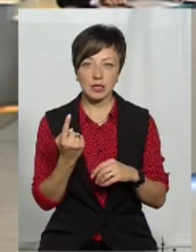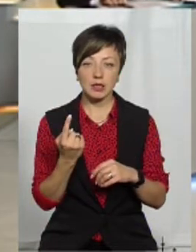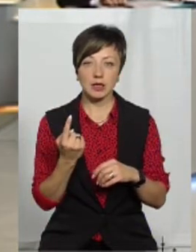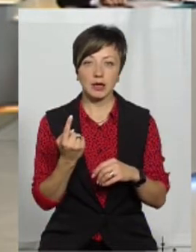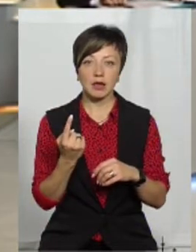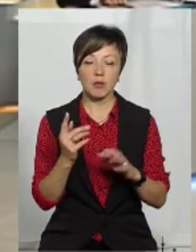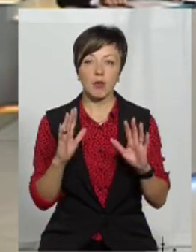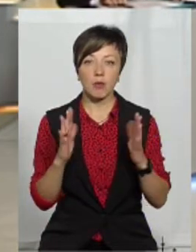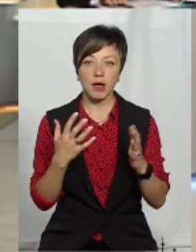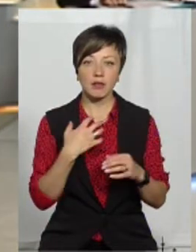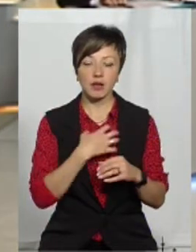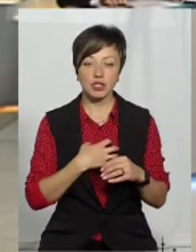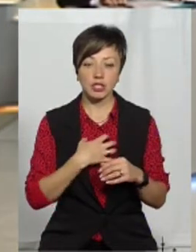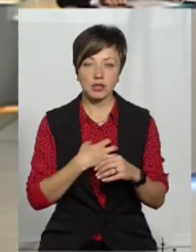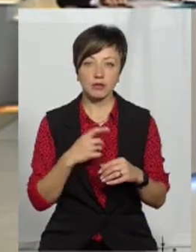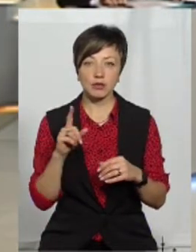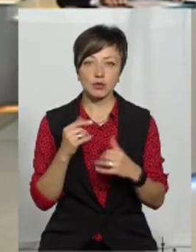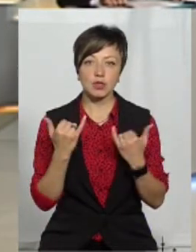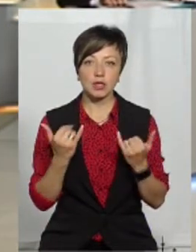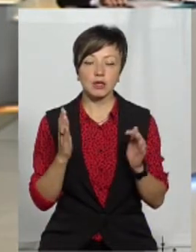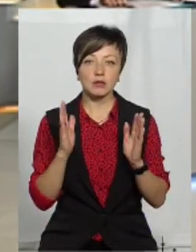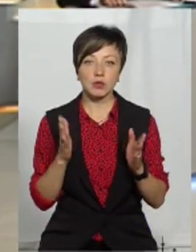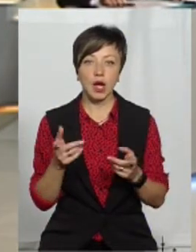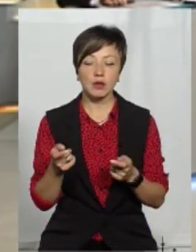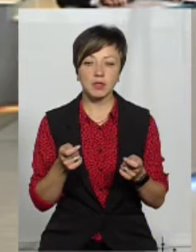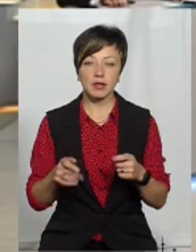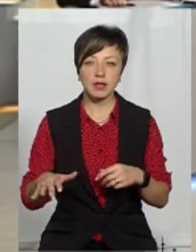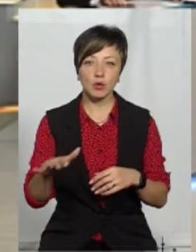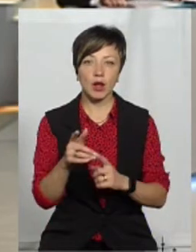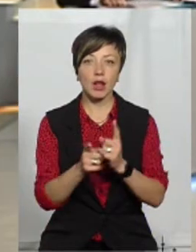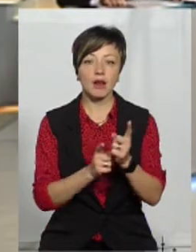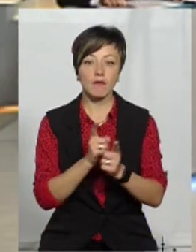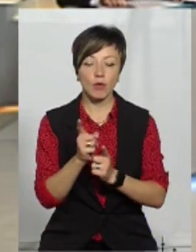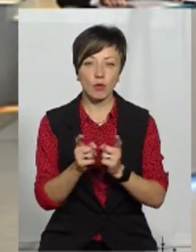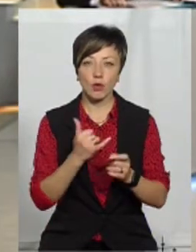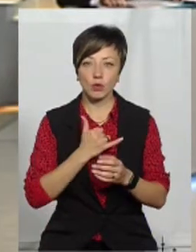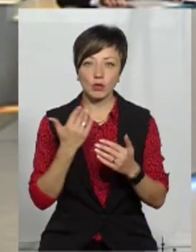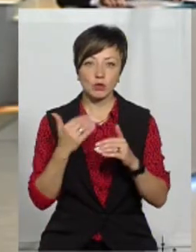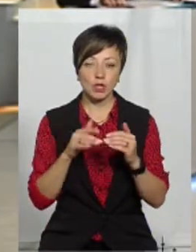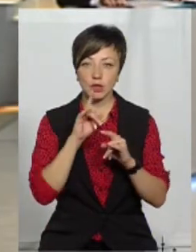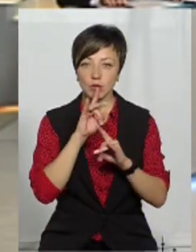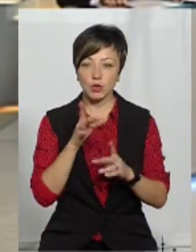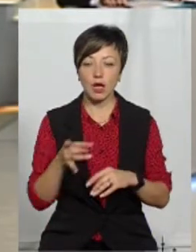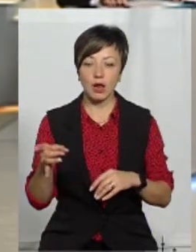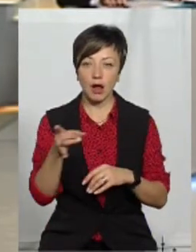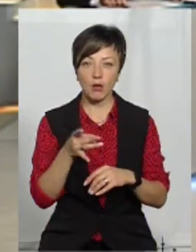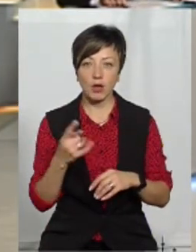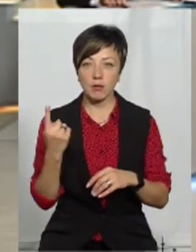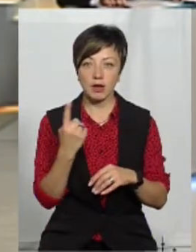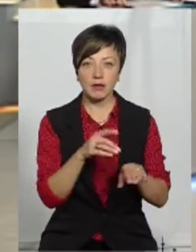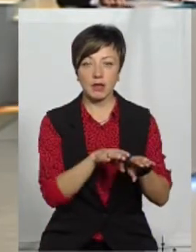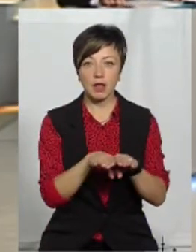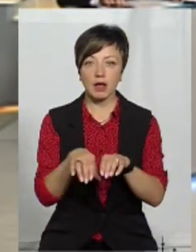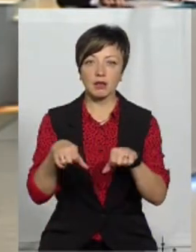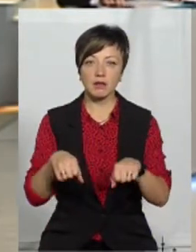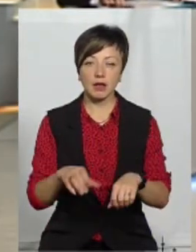або момент дуже важливий, це то, що ми зараз буде в нас адміністративно-територіальна реформа, в нас вже не буде районів, у нас буде первинна ланка влади,